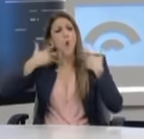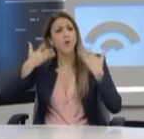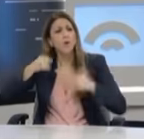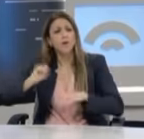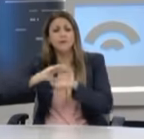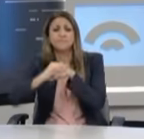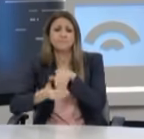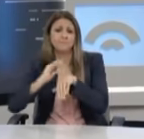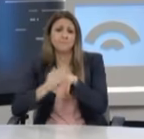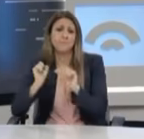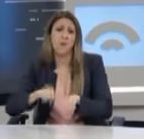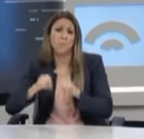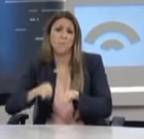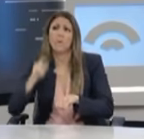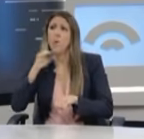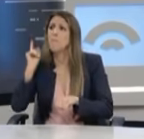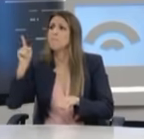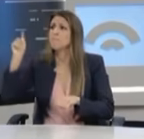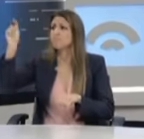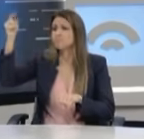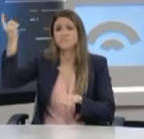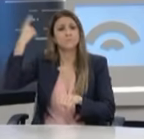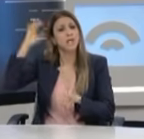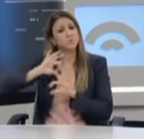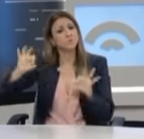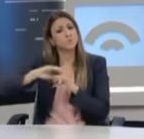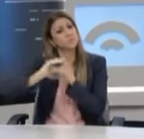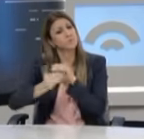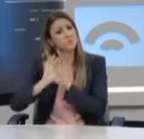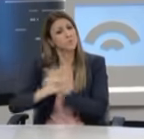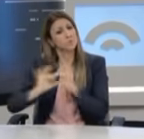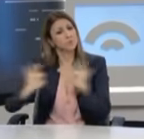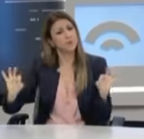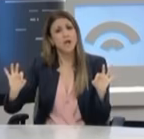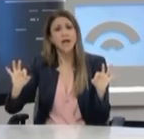εσείς προσωπικά, επειδή βάλατε άρον-άρον τα Σκόπια στο ΝΑΤΟ?